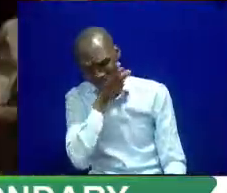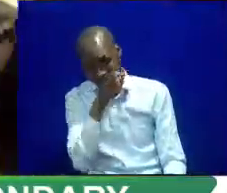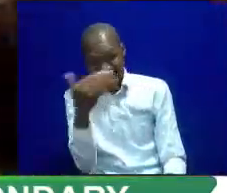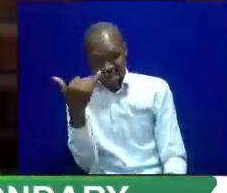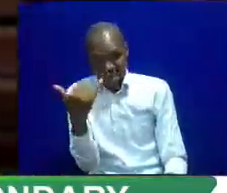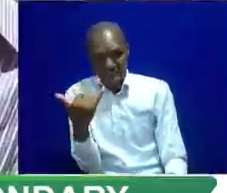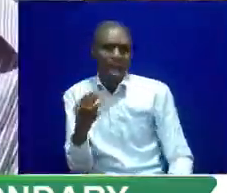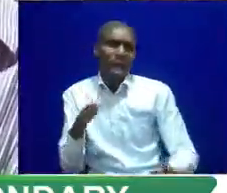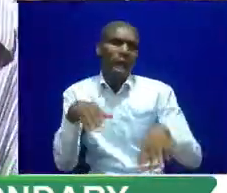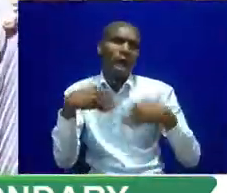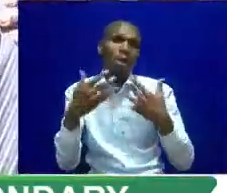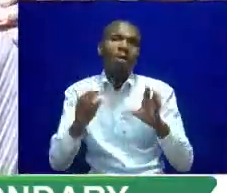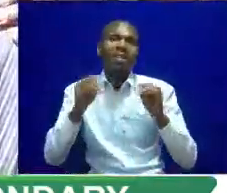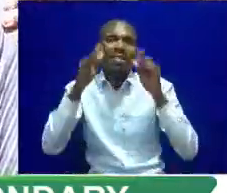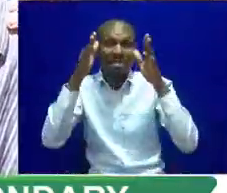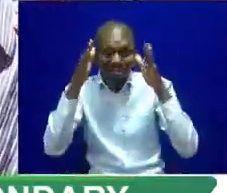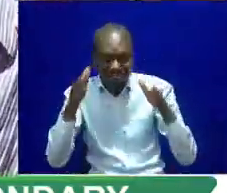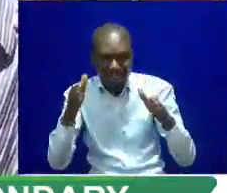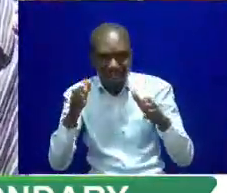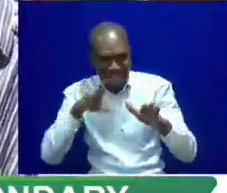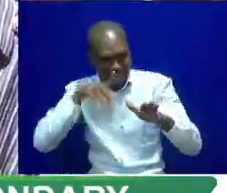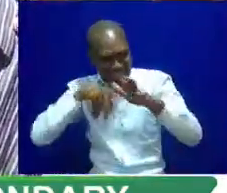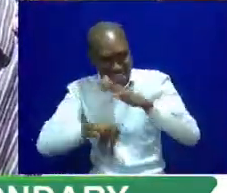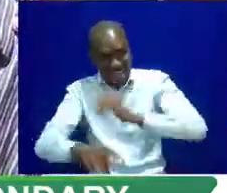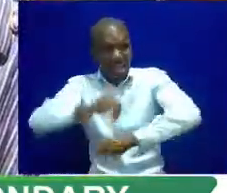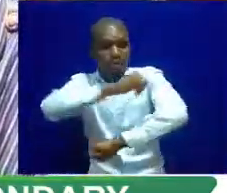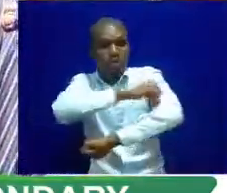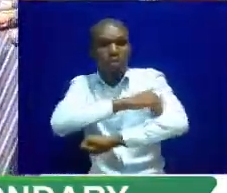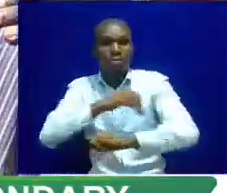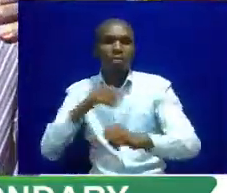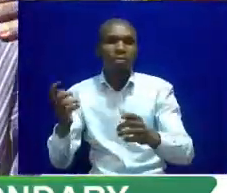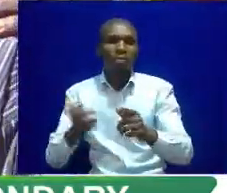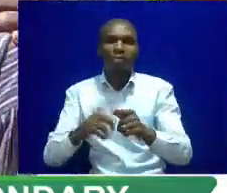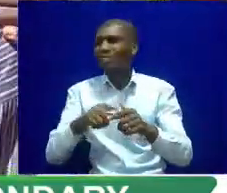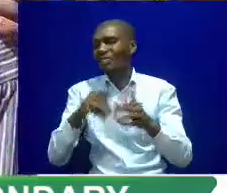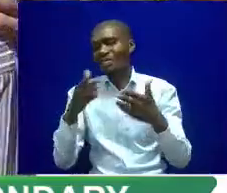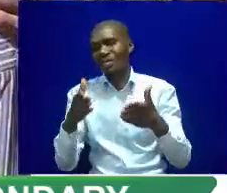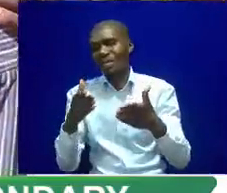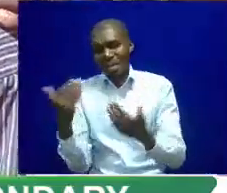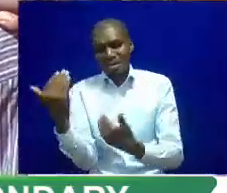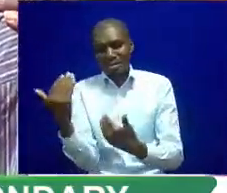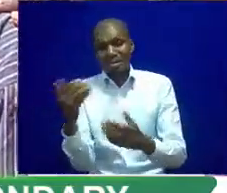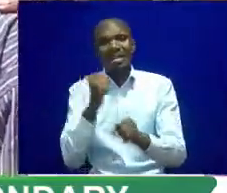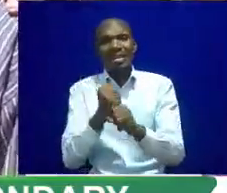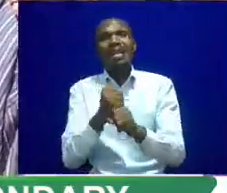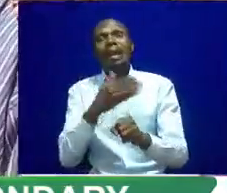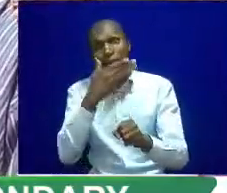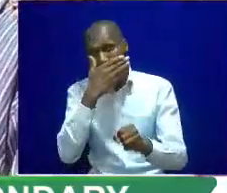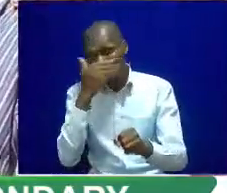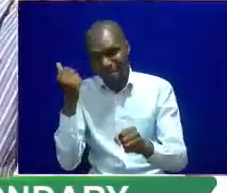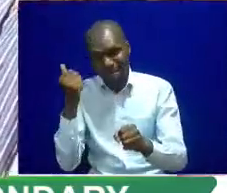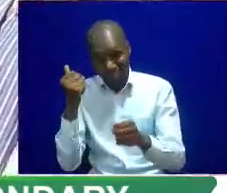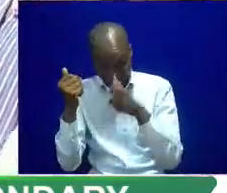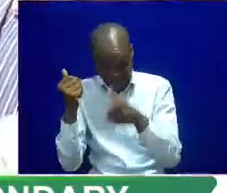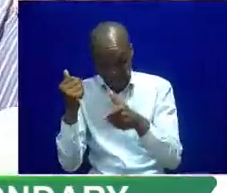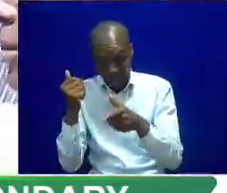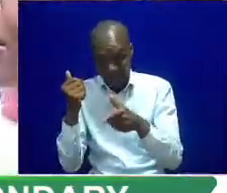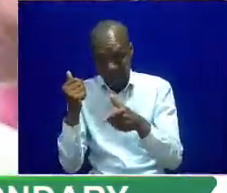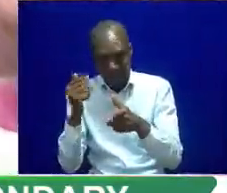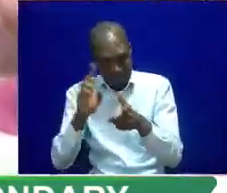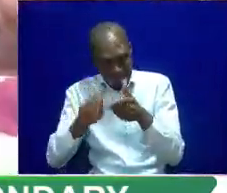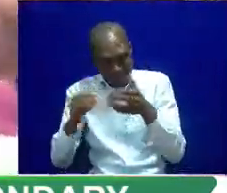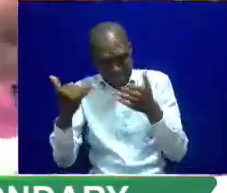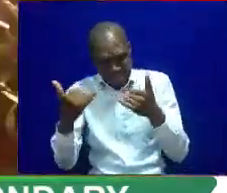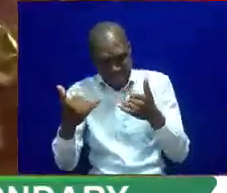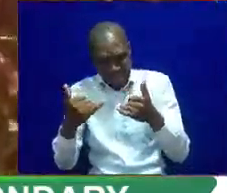ni vile mwalimu vile aliingia hapa kwa shule watoto walikuwa wanafanya vizuri thereafter. Sasa